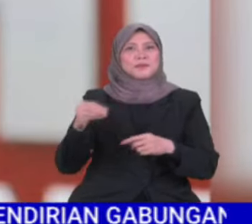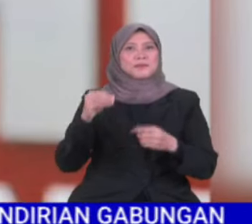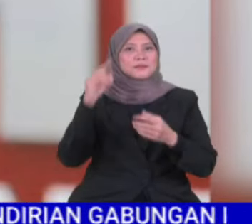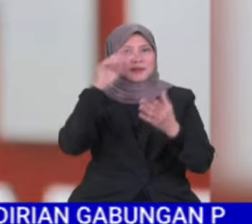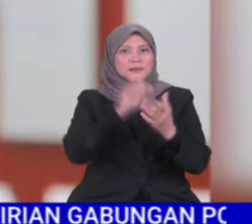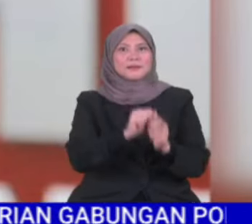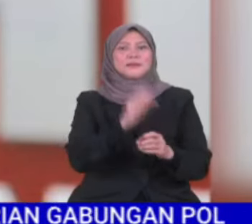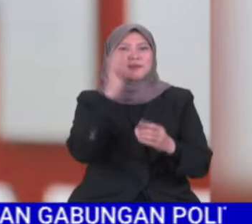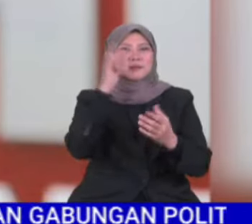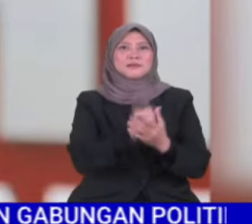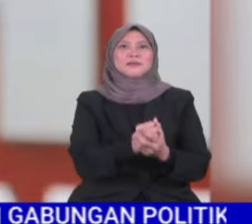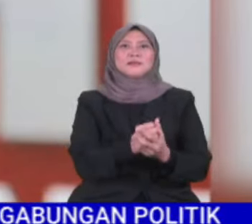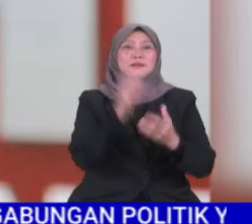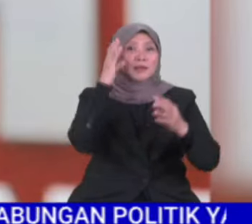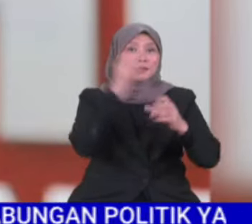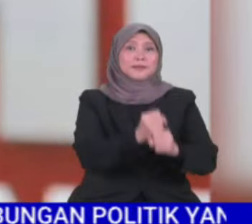pengundi kepada party